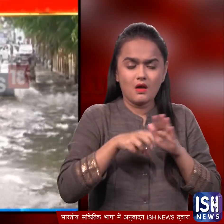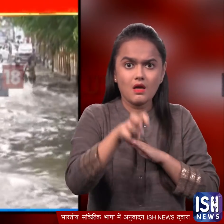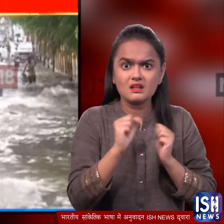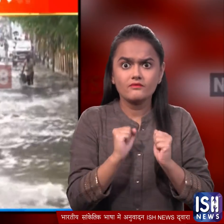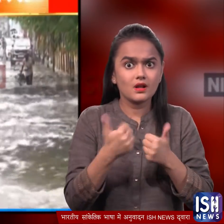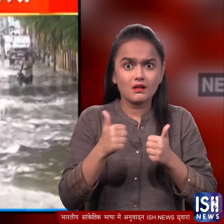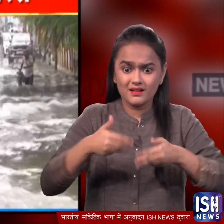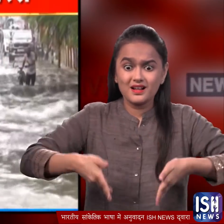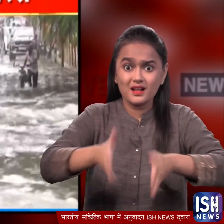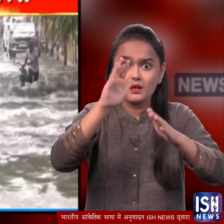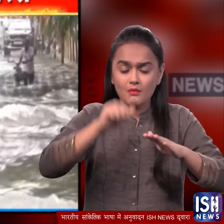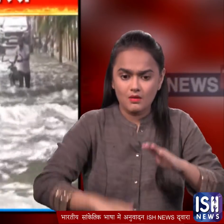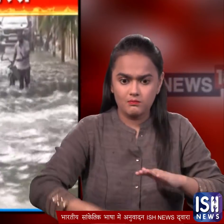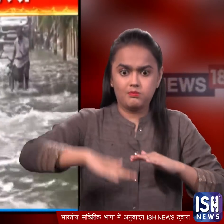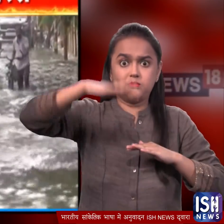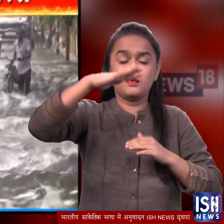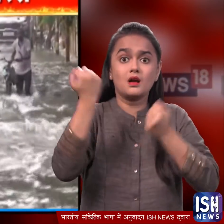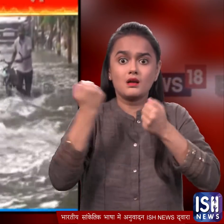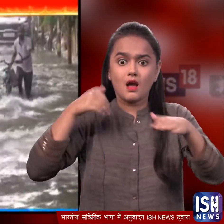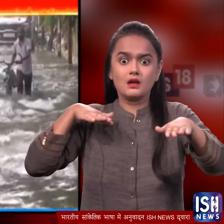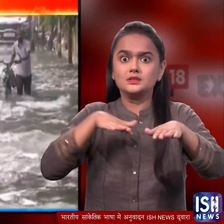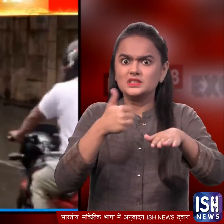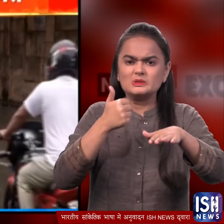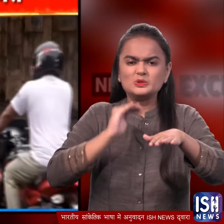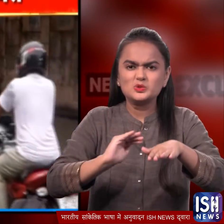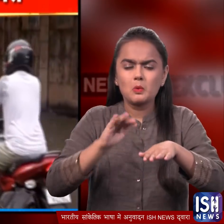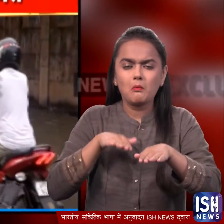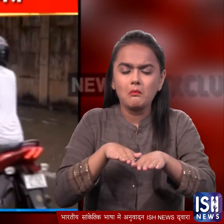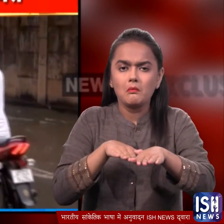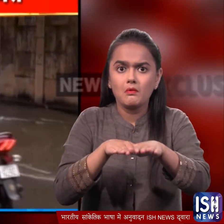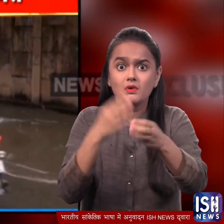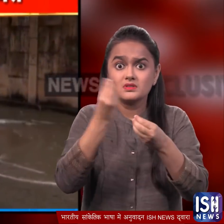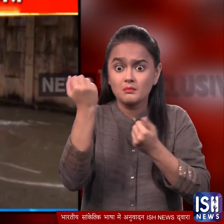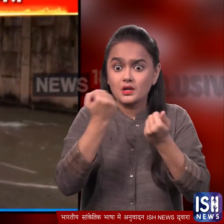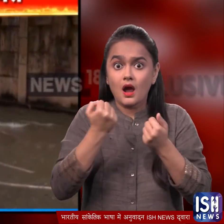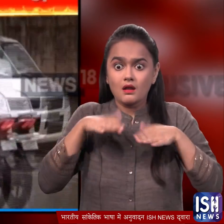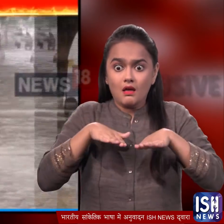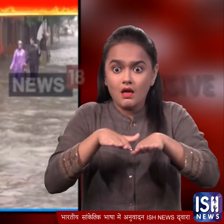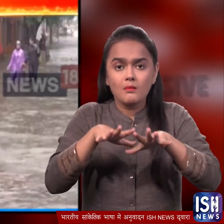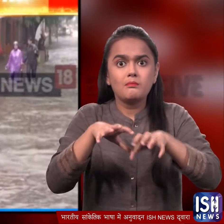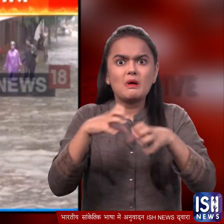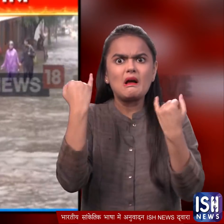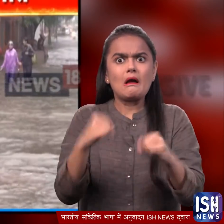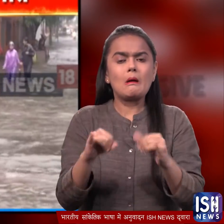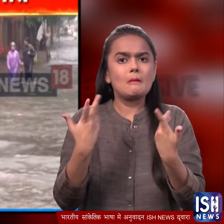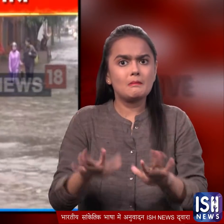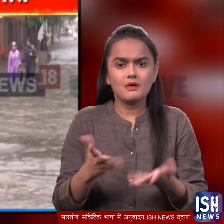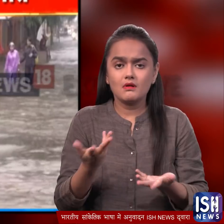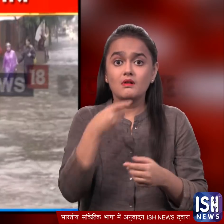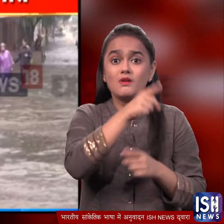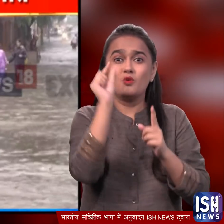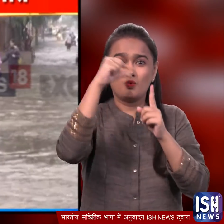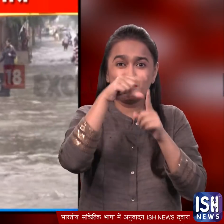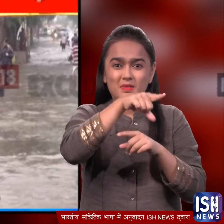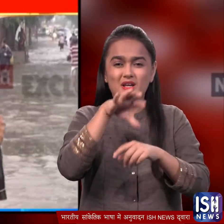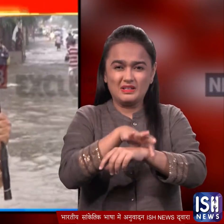गया। सड़कों पर कई फीट पानी जमा होने से गाड़ियों की रफ्तार थम सी गई। कुछ गाड़ियां तो पानी में फंसकर बंद ही हो गईं। राजधानी लखनऊ समेत उत्तर प्रदेश